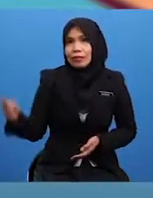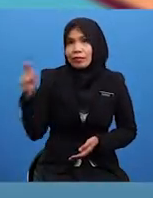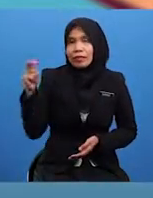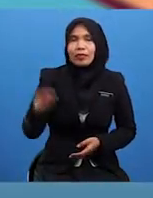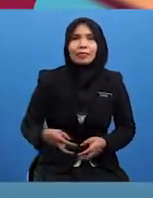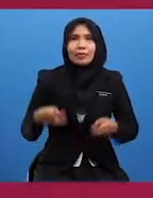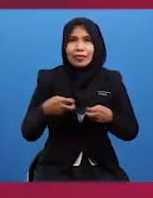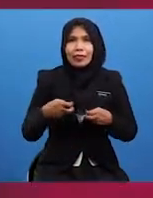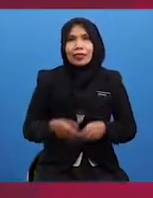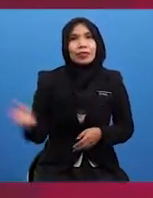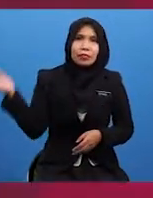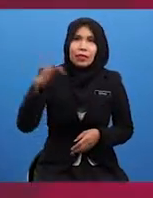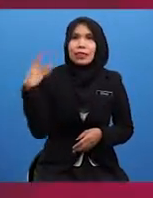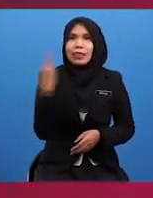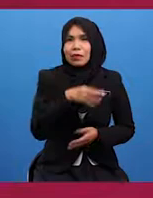belajar tenaga elektrik.